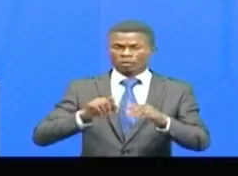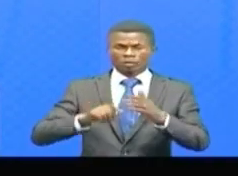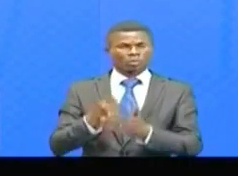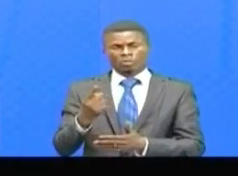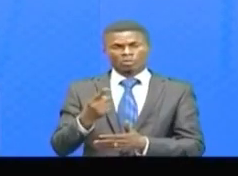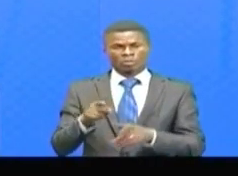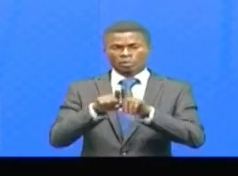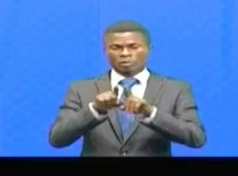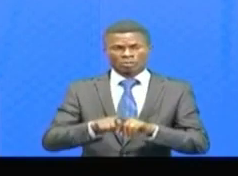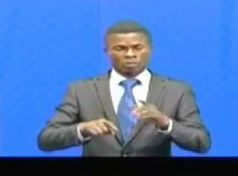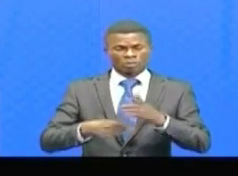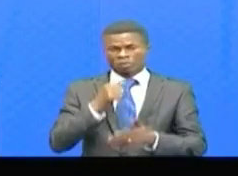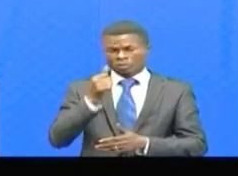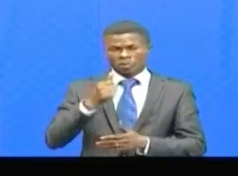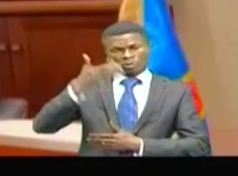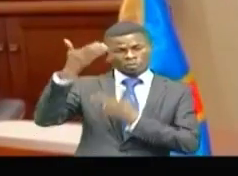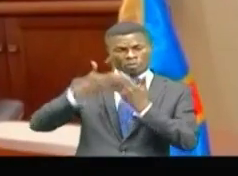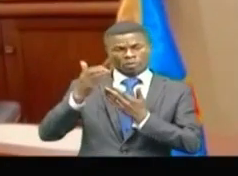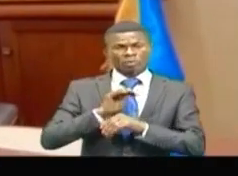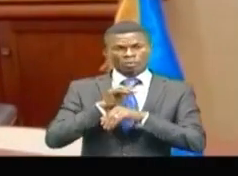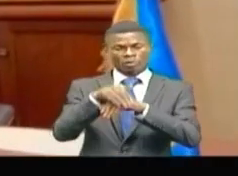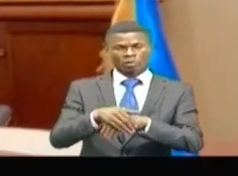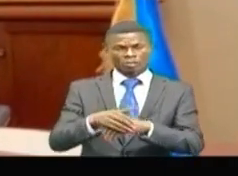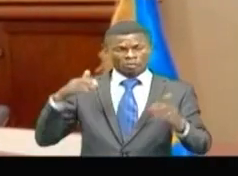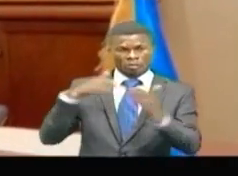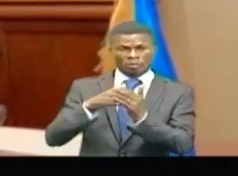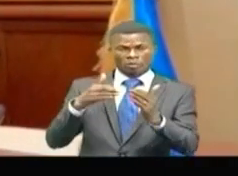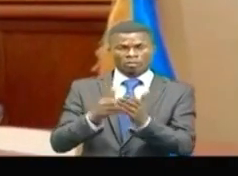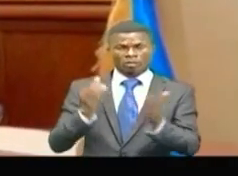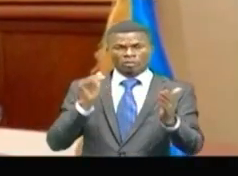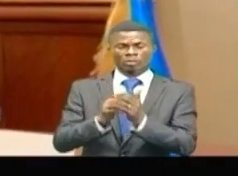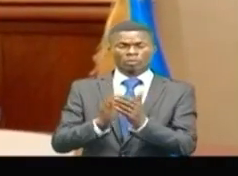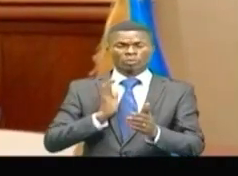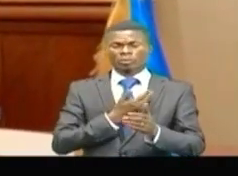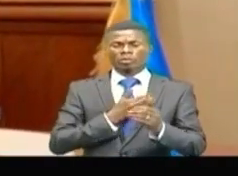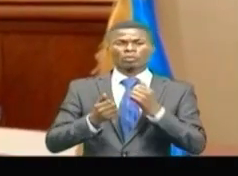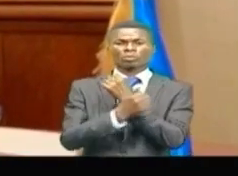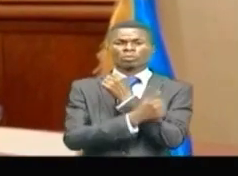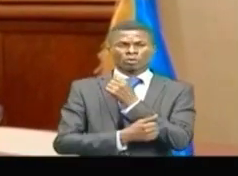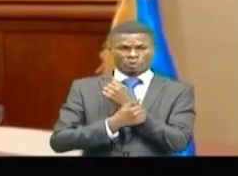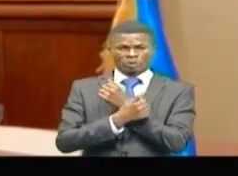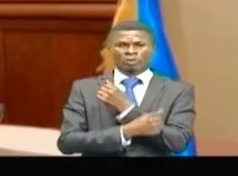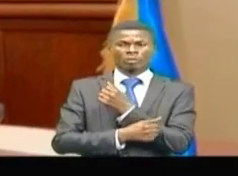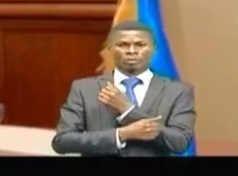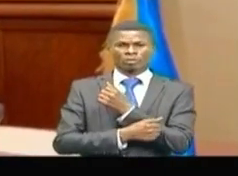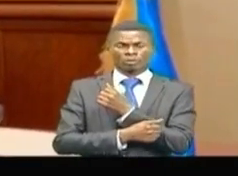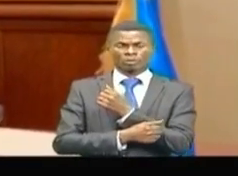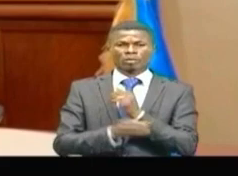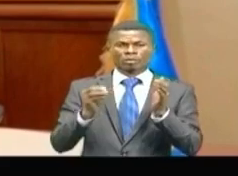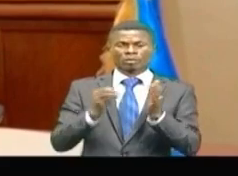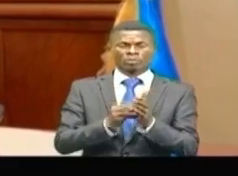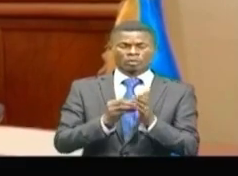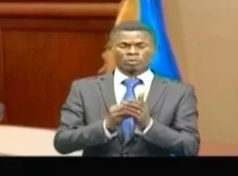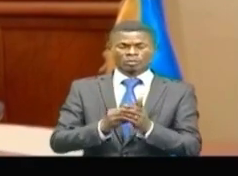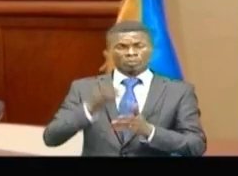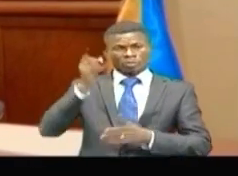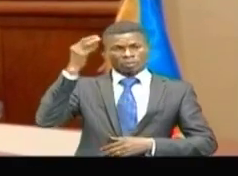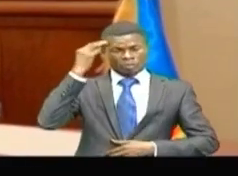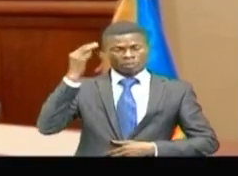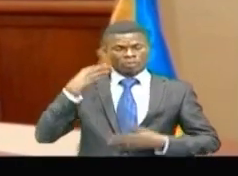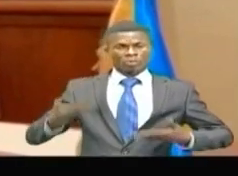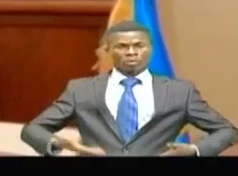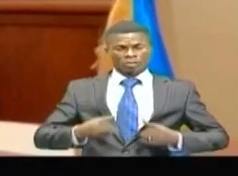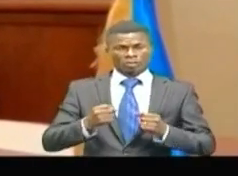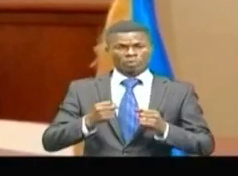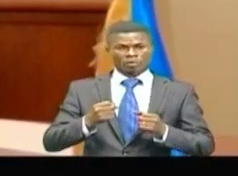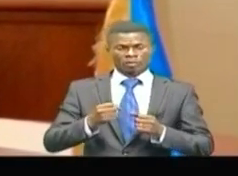et indirecte du Rwanda dans l'agression de notre pays. Il a également salué la